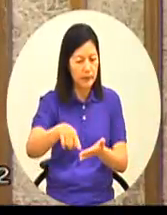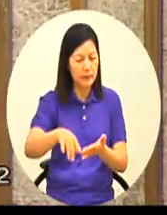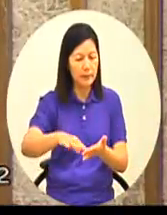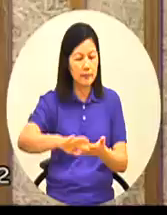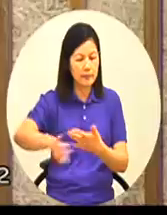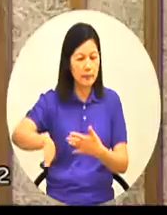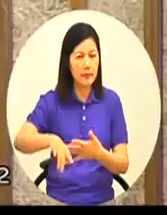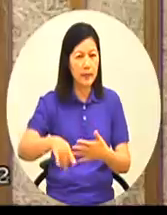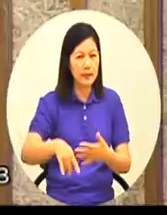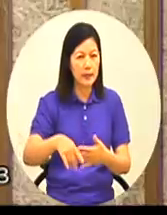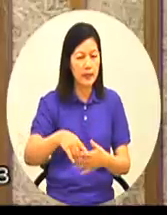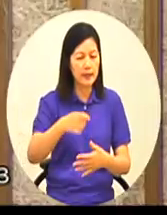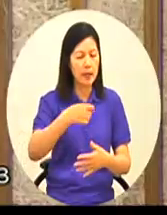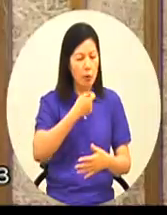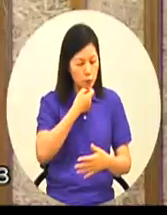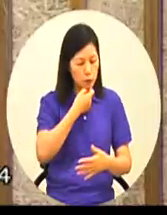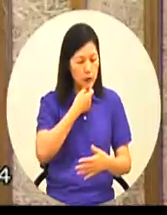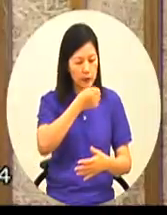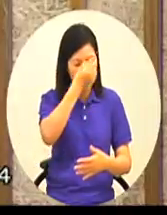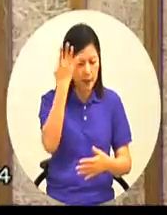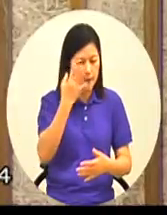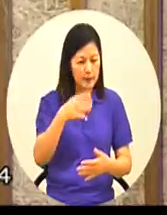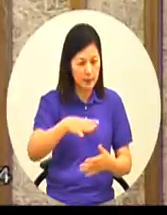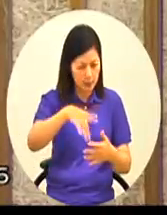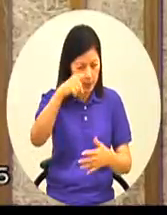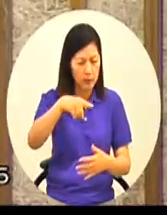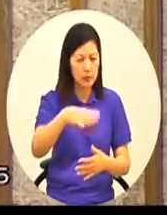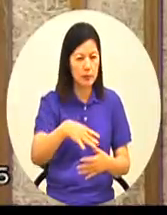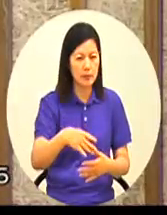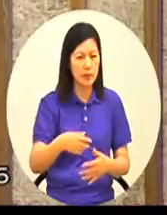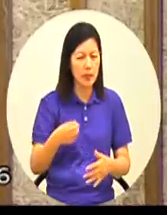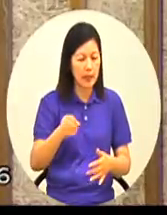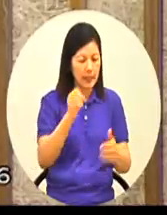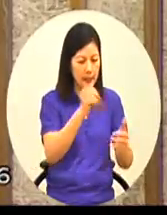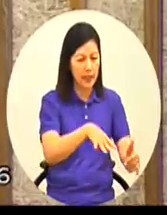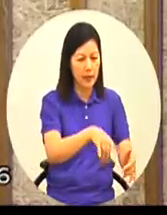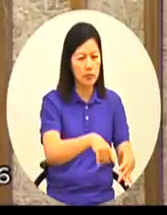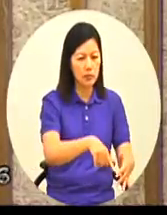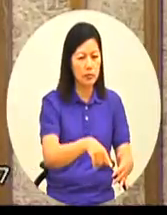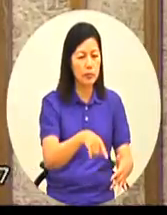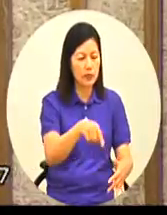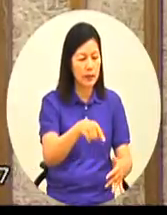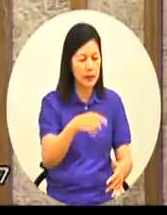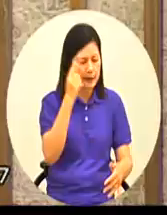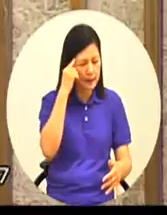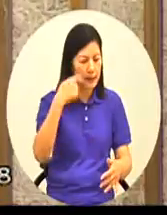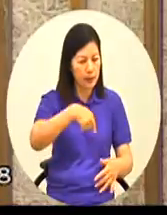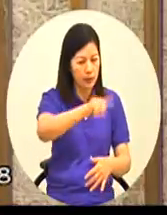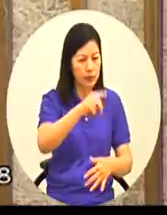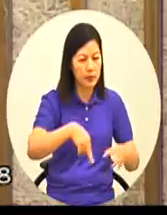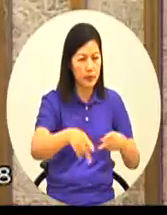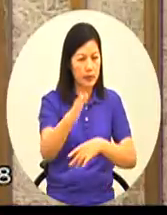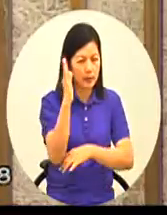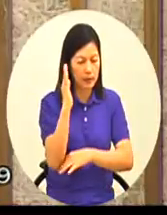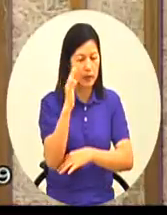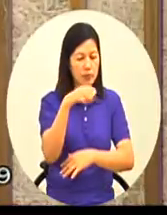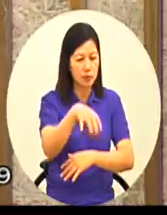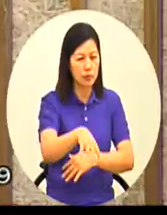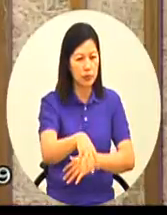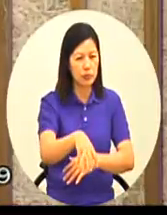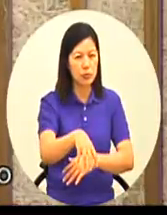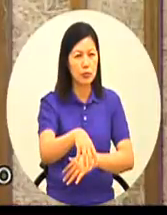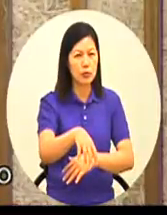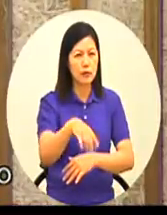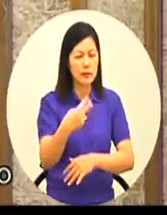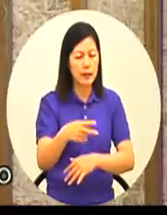意愿的跟年轻者优先。然后呢，那纳入移拨的名单的，他可以填他想要去的行政区跟他想要移入的机关。然后我们